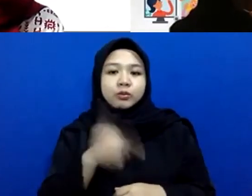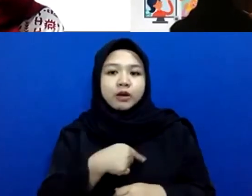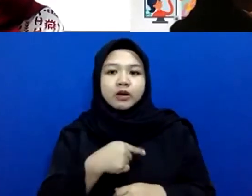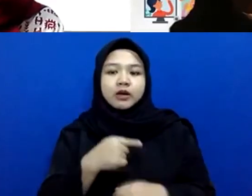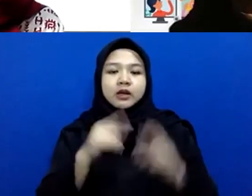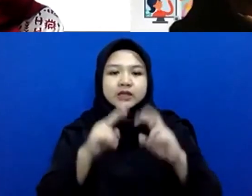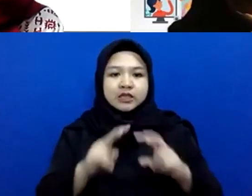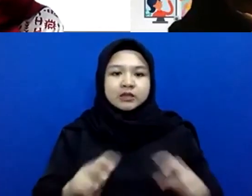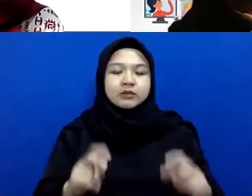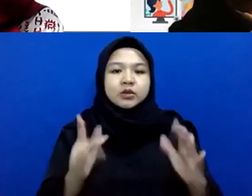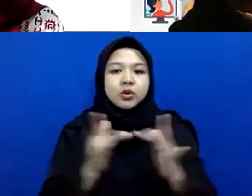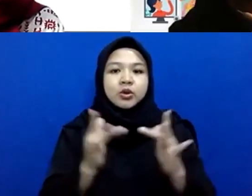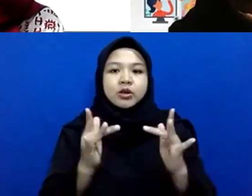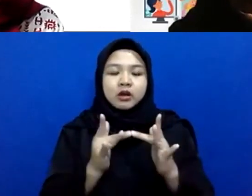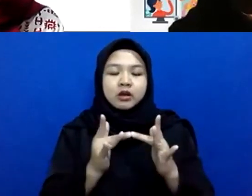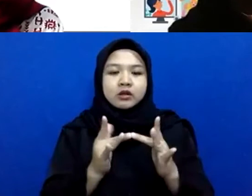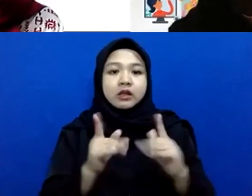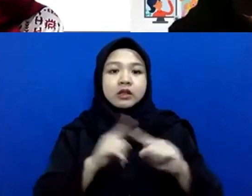asesmen secara online. Tapi setelah